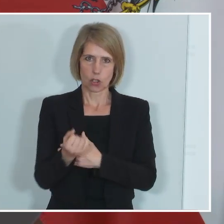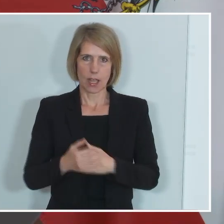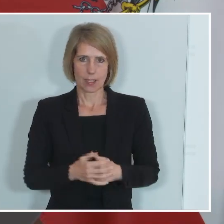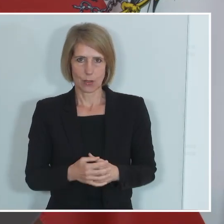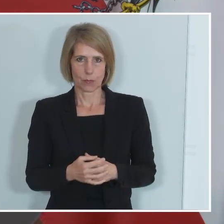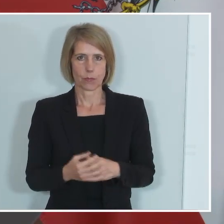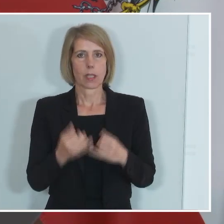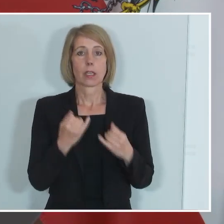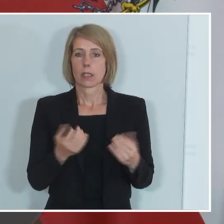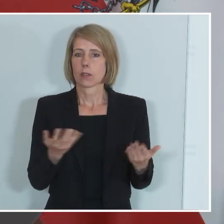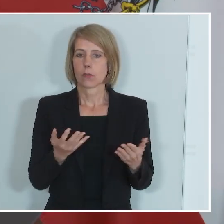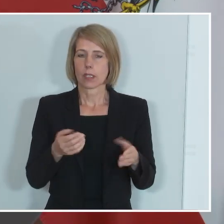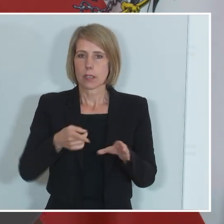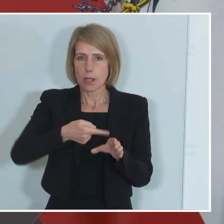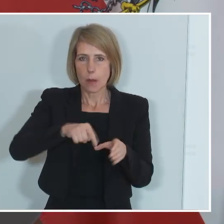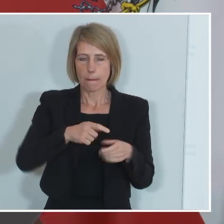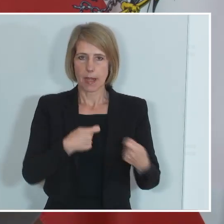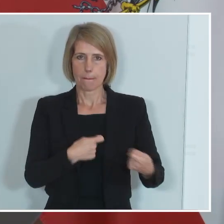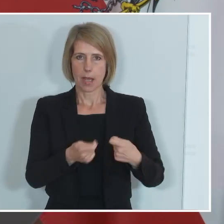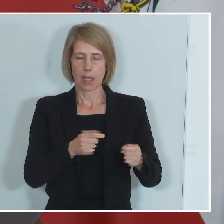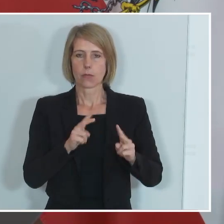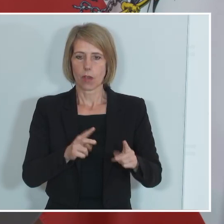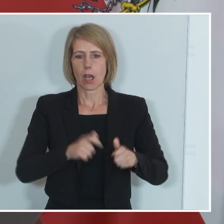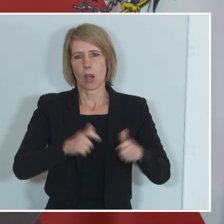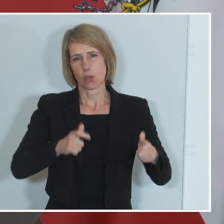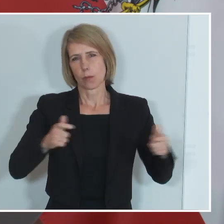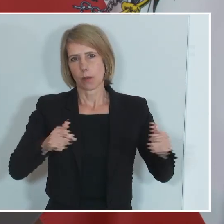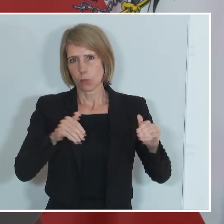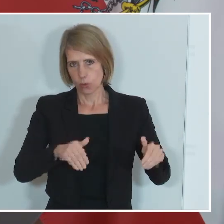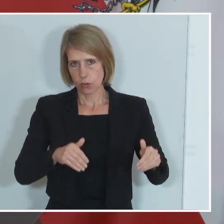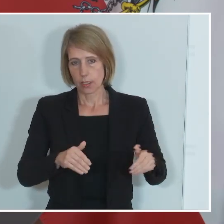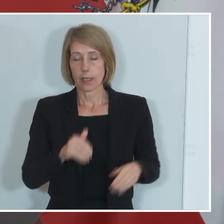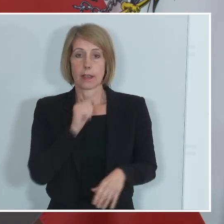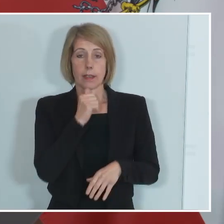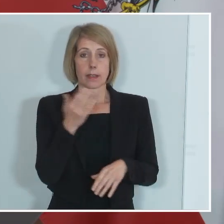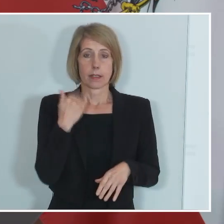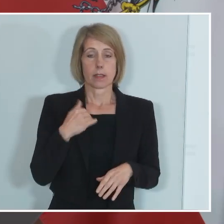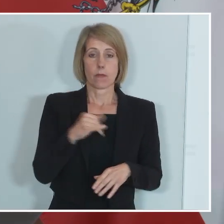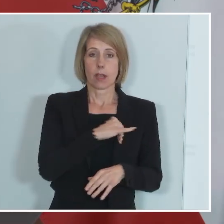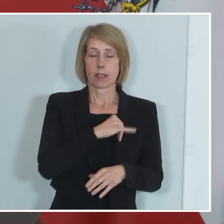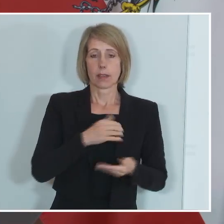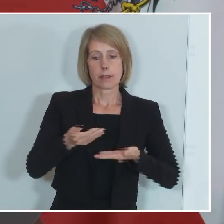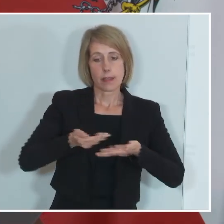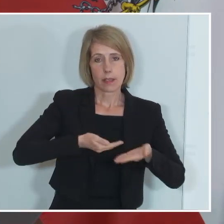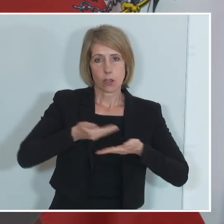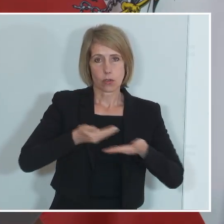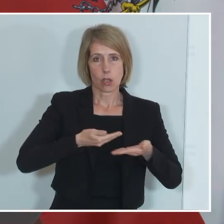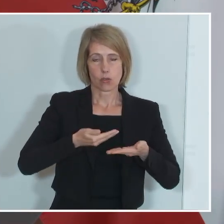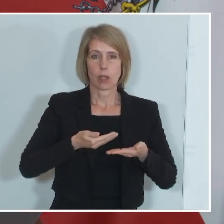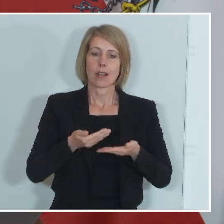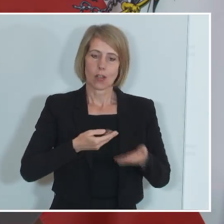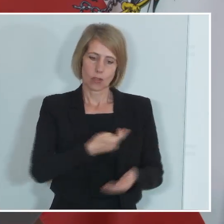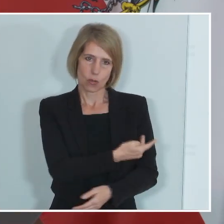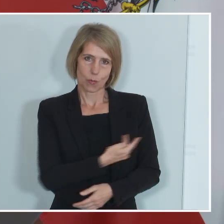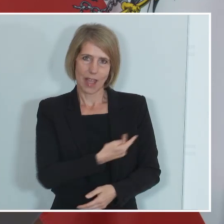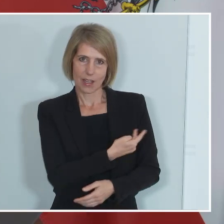jetzt gilt es, diesen Binnenmarkt tatsächlich auszubauen. Gestern gab es auch einen interessanten Austausch. Wir hatten den Austausch beide mit